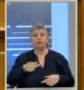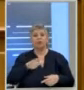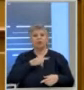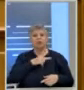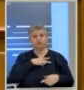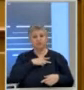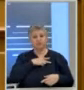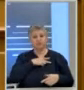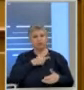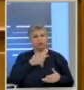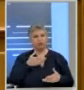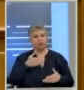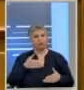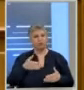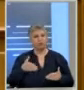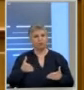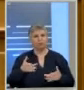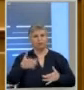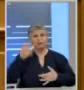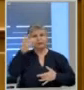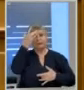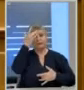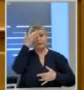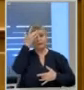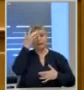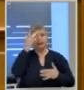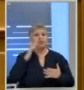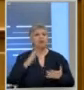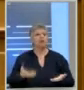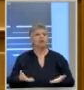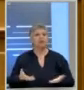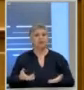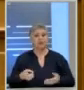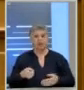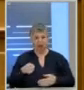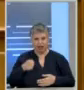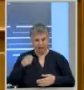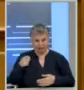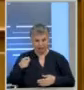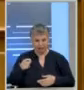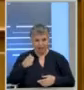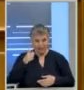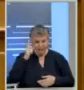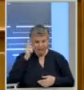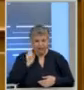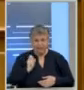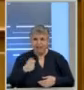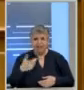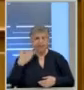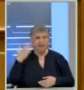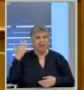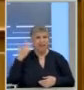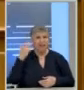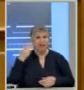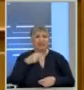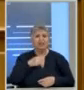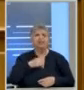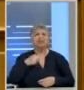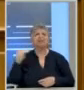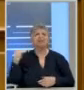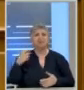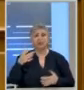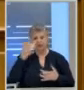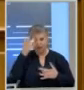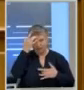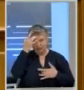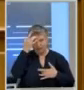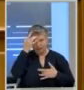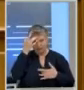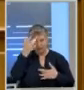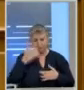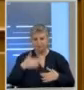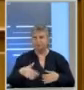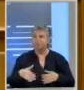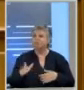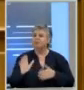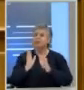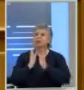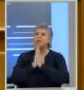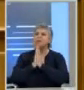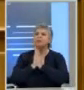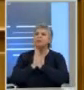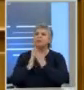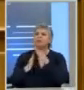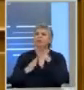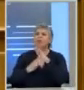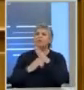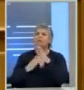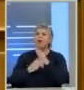με τη συνείδησή μας. Είναι λέξη άγνωστη σε εσάς. Κύριε Πρόεδρε, θα επιβάλλετε την τάξη στην αίθουσα. Θα προσπαθήσω.